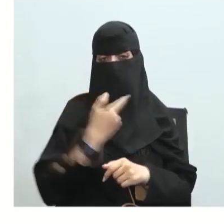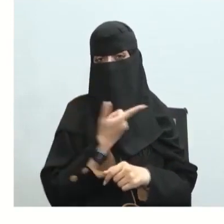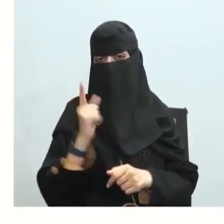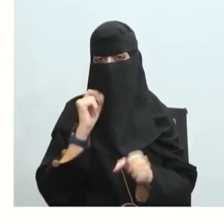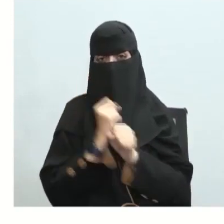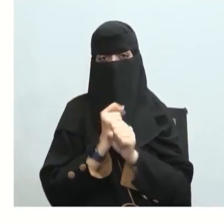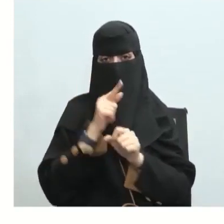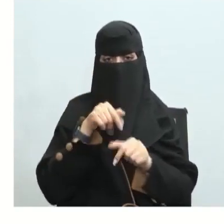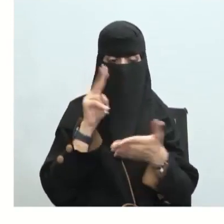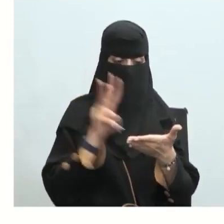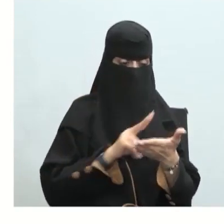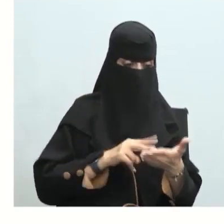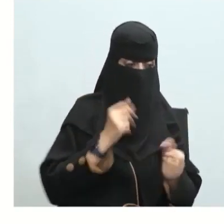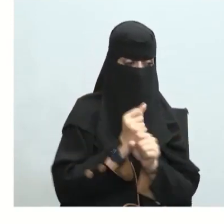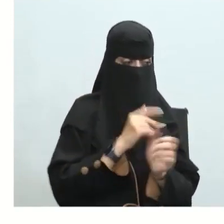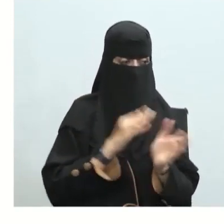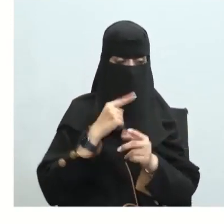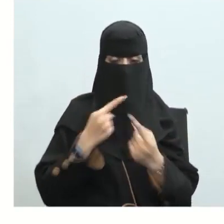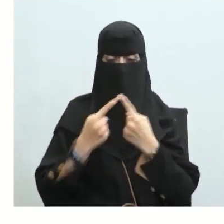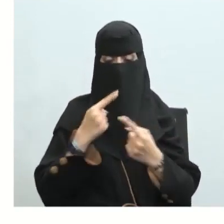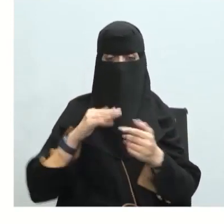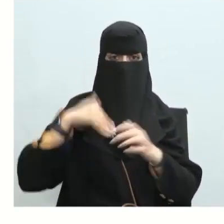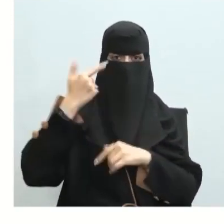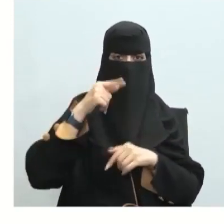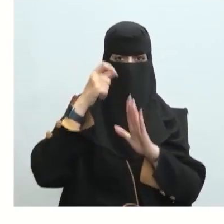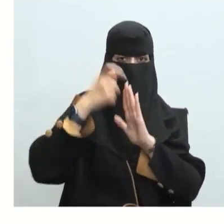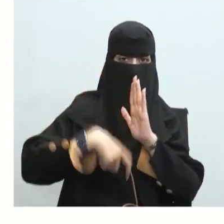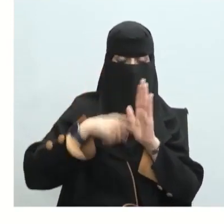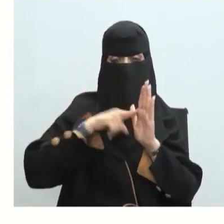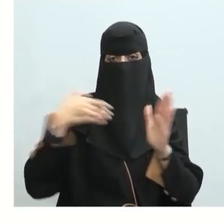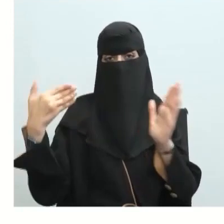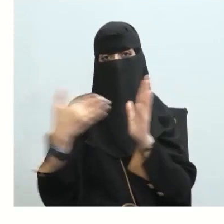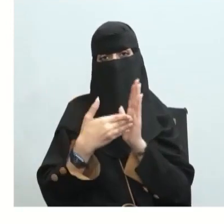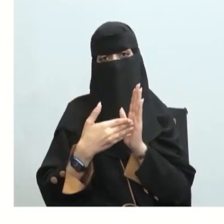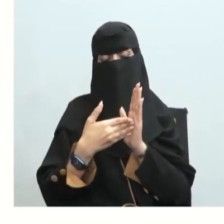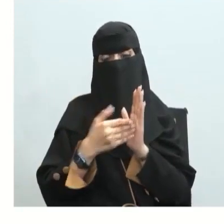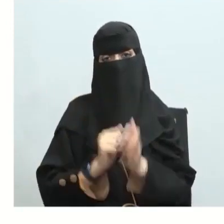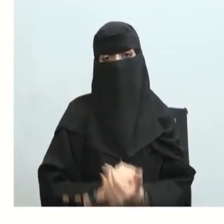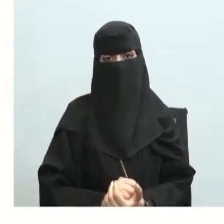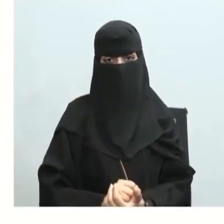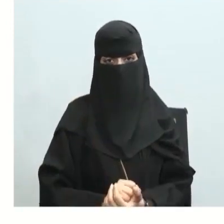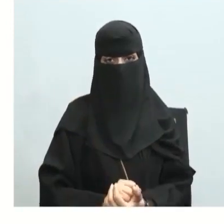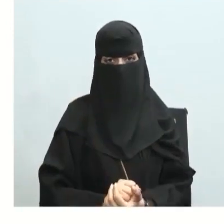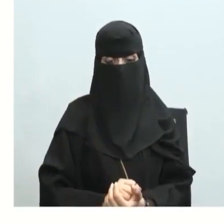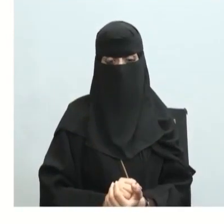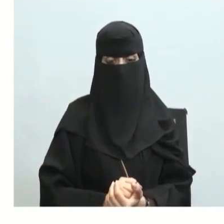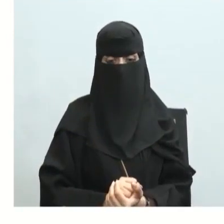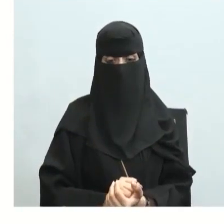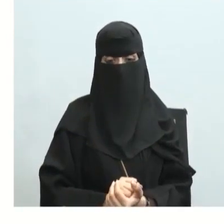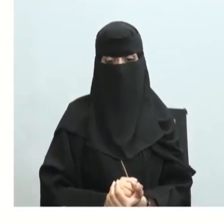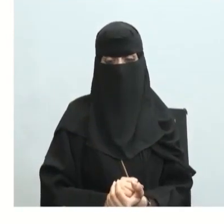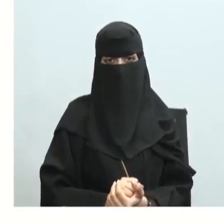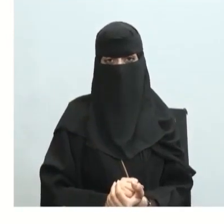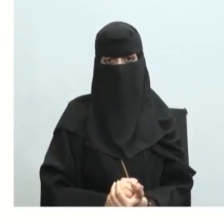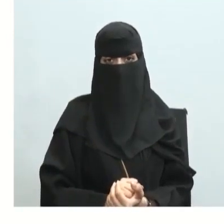المؤتمر مع قراءه اوراق العمل ومناقشتها ثم قراءه التقرير النهائي قراءه التقرير نهائي جميل هنا